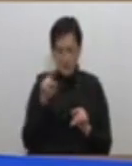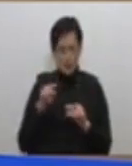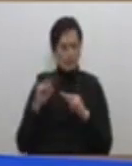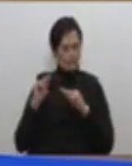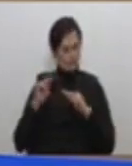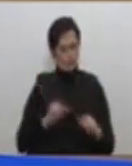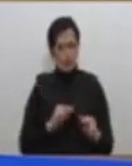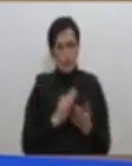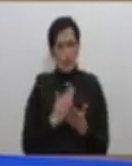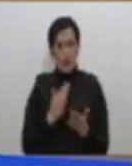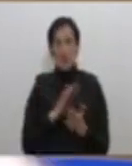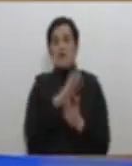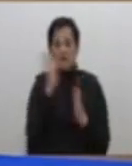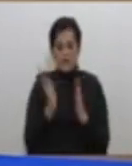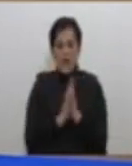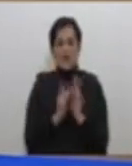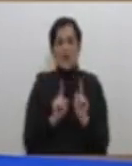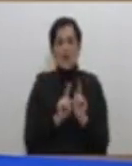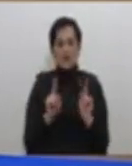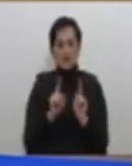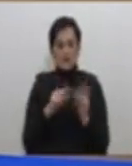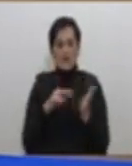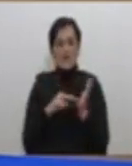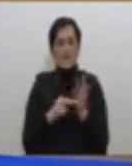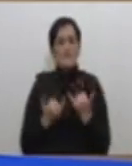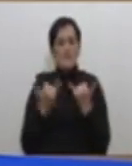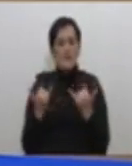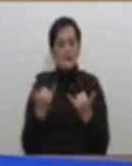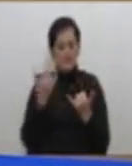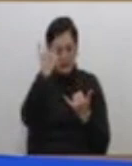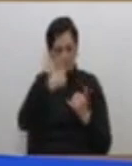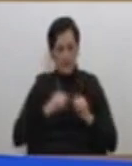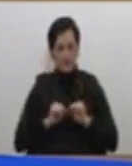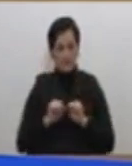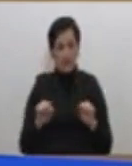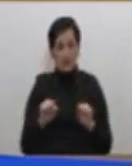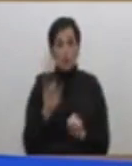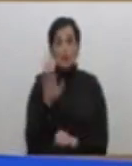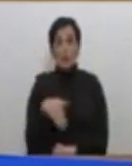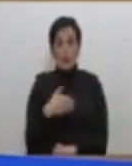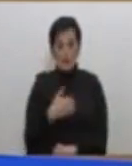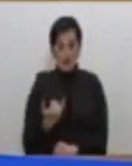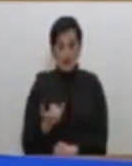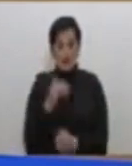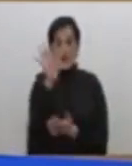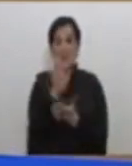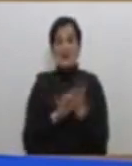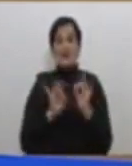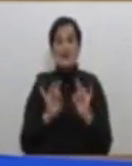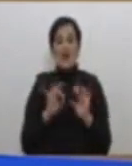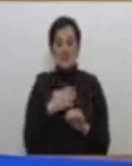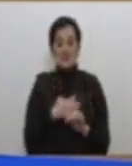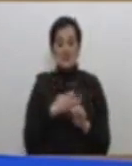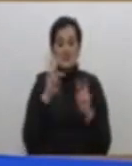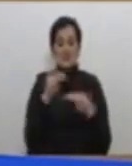da qvela gansakutrebulat vaphasebt am tavdadebas. Tumsa chemi dghevandeli ganzkhadebis ziritadi tema